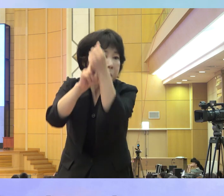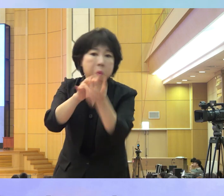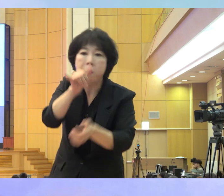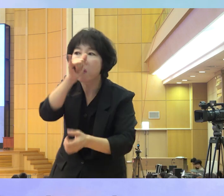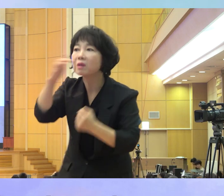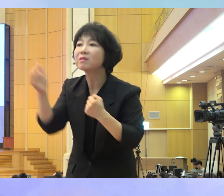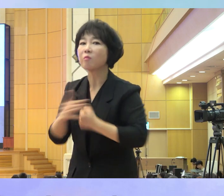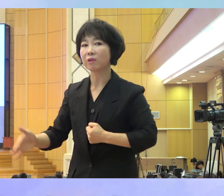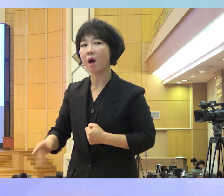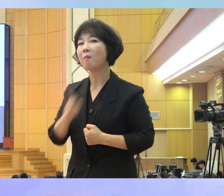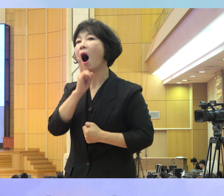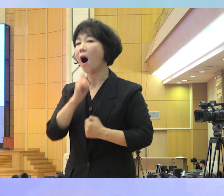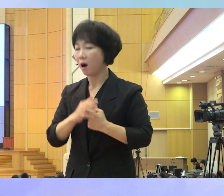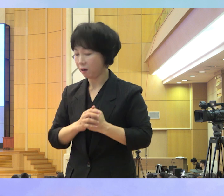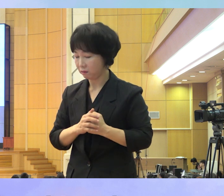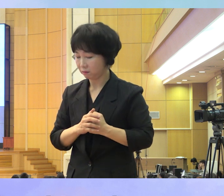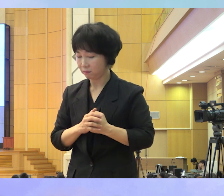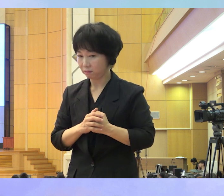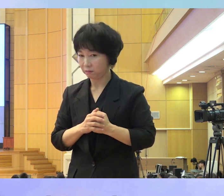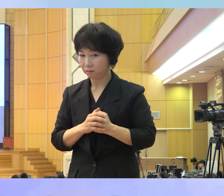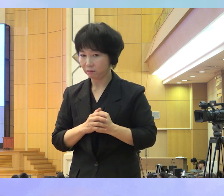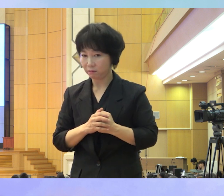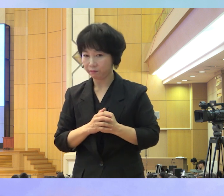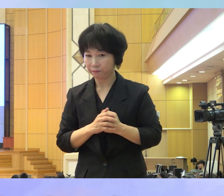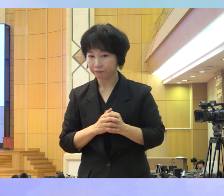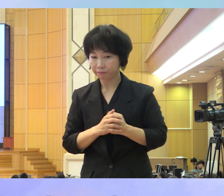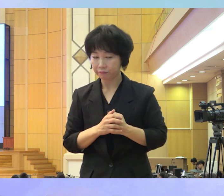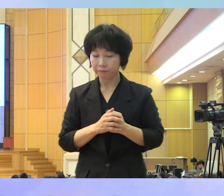나타났고, 갈릴리 지역에서